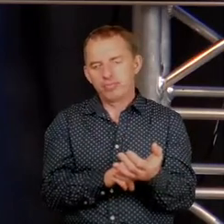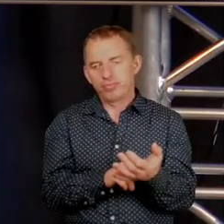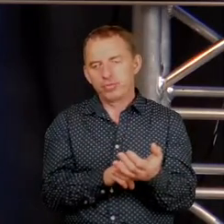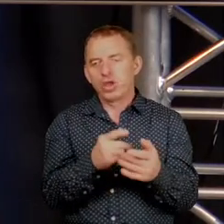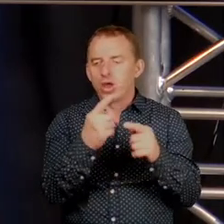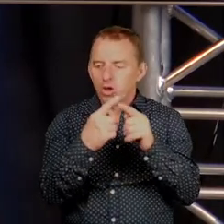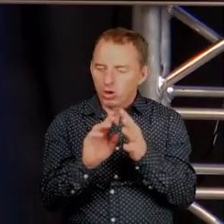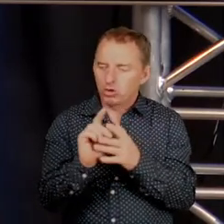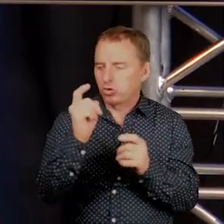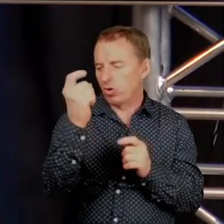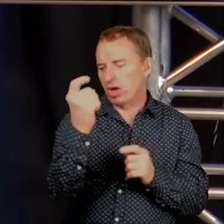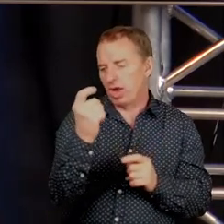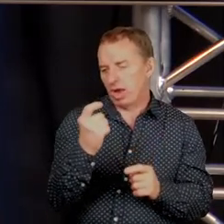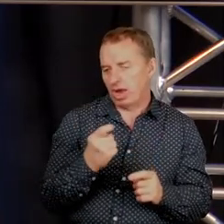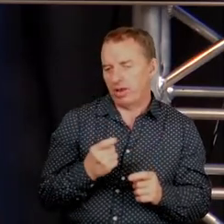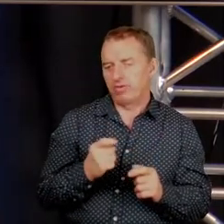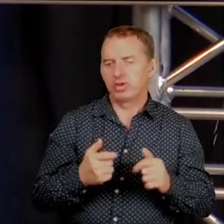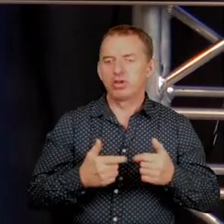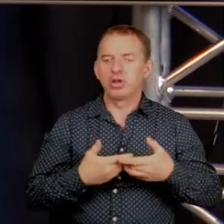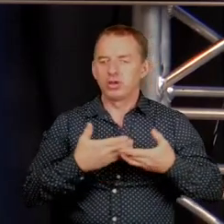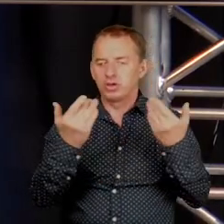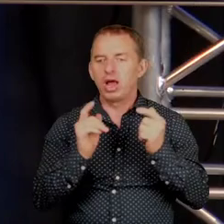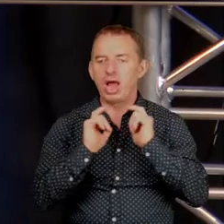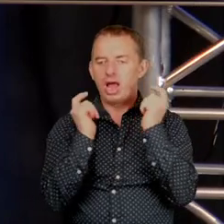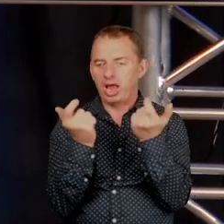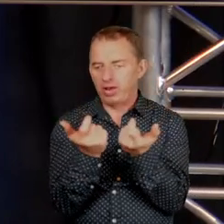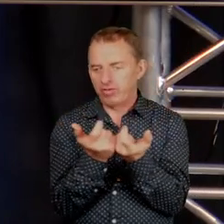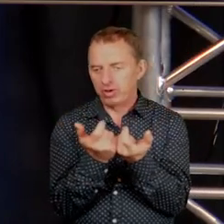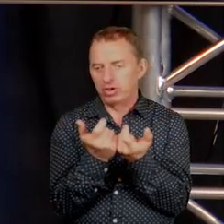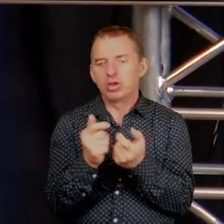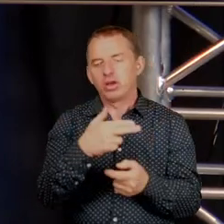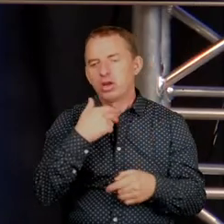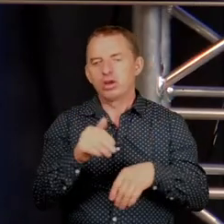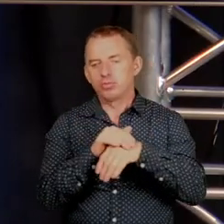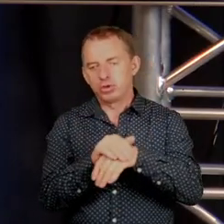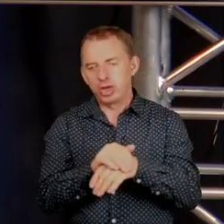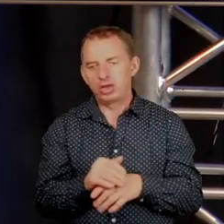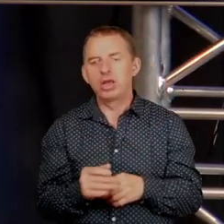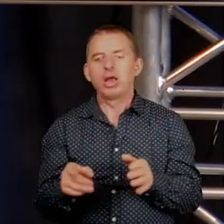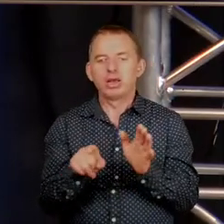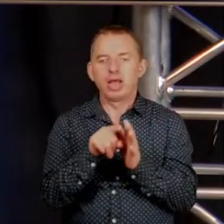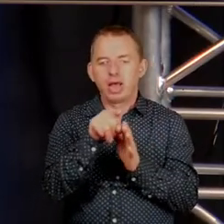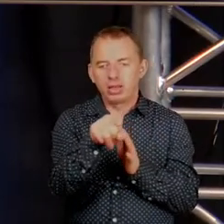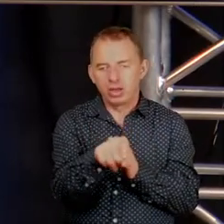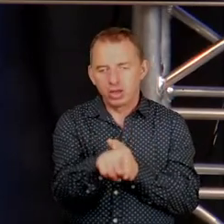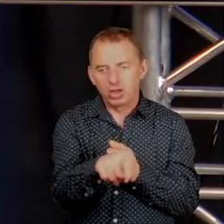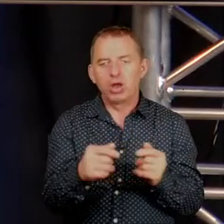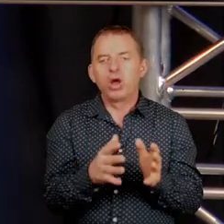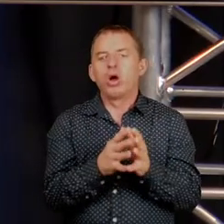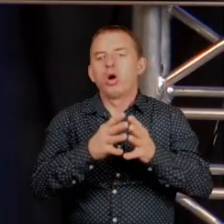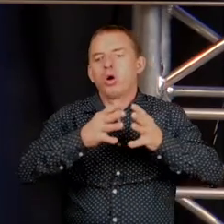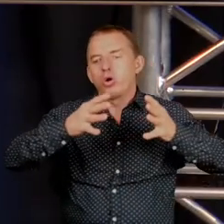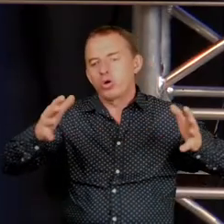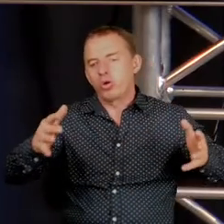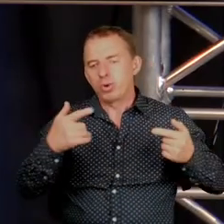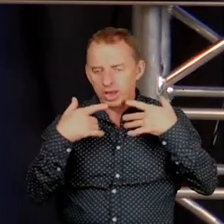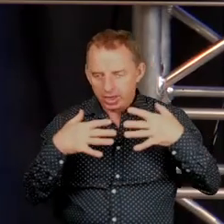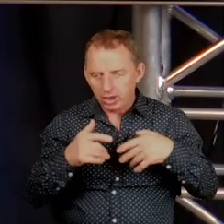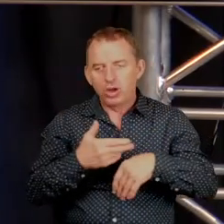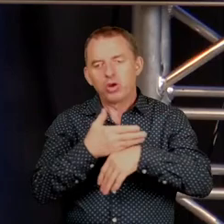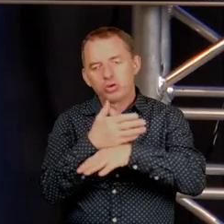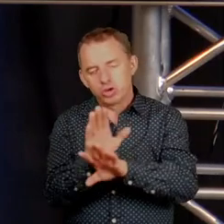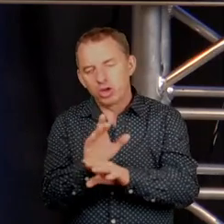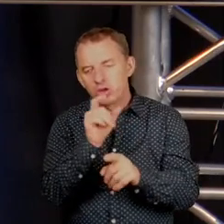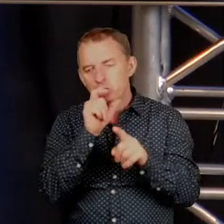Kościół Adwentystyczny, na Kościół Adwentystów, na Adwentystów jako na przyjaciół. Dlatego, że jest naszą ogromną radością dzielić się